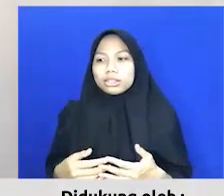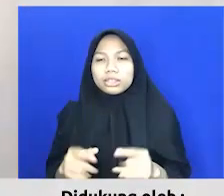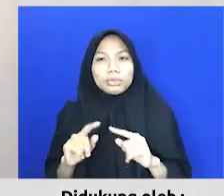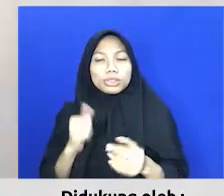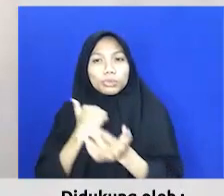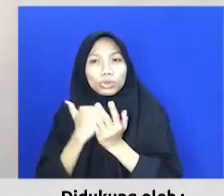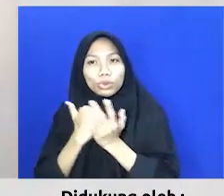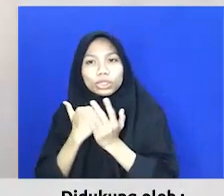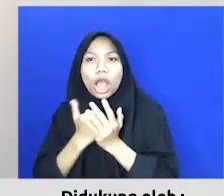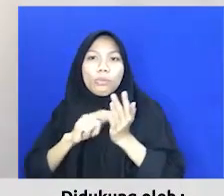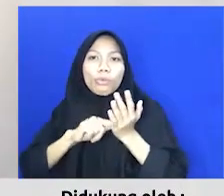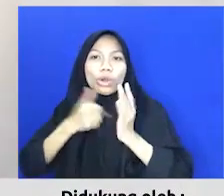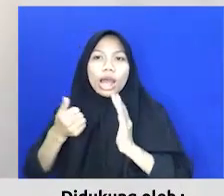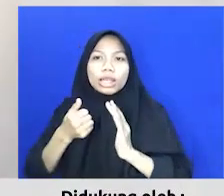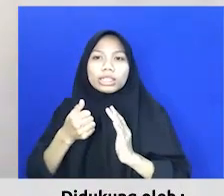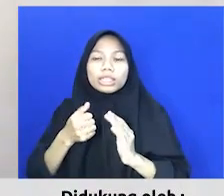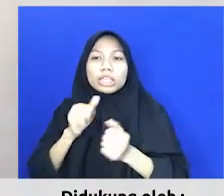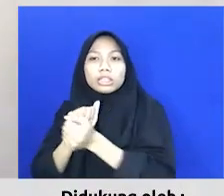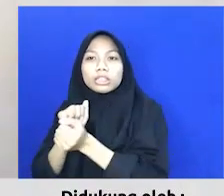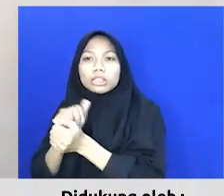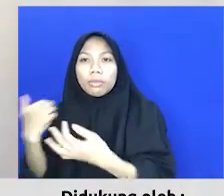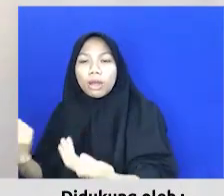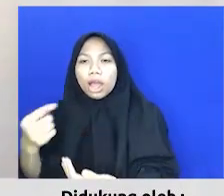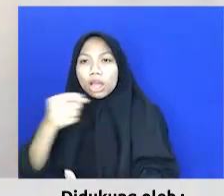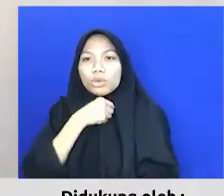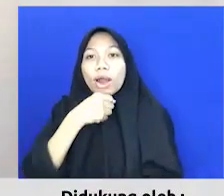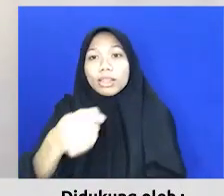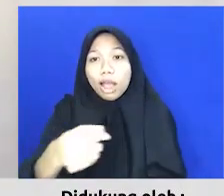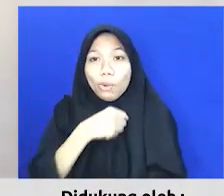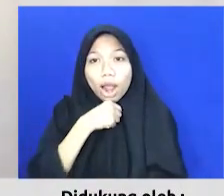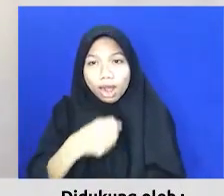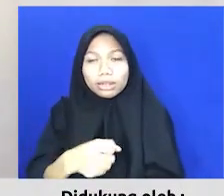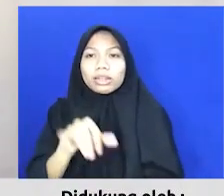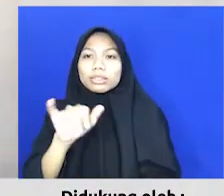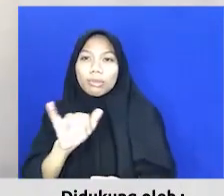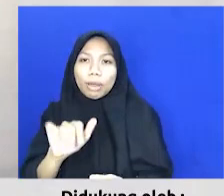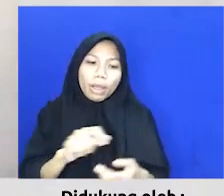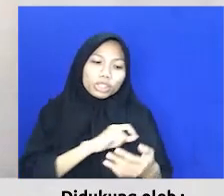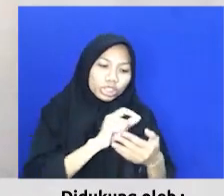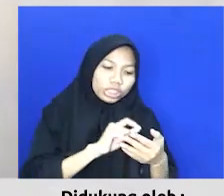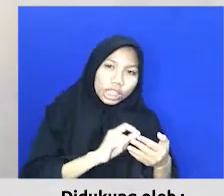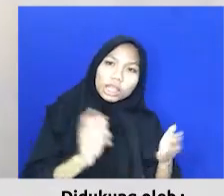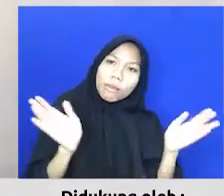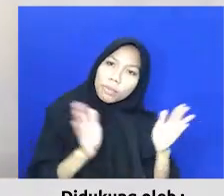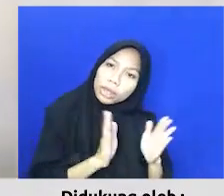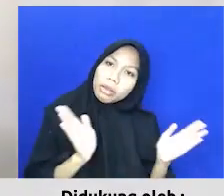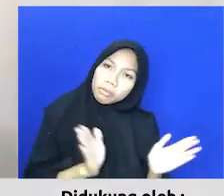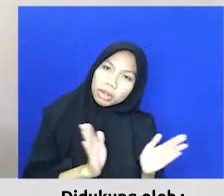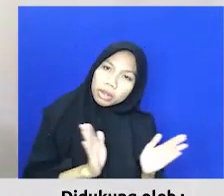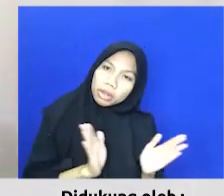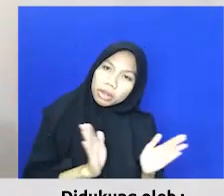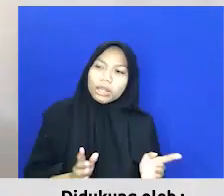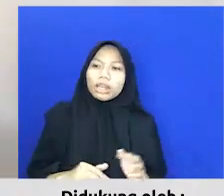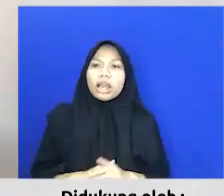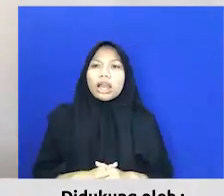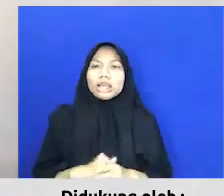beberapa hari setelah saya datang, dia menugaskan saya menonton film. Saban hari menonton film, dibayari dan segala macam.